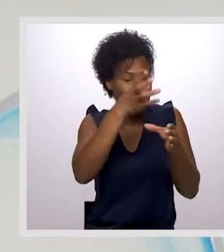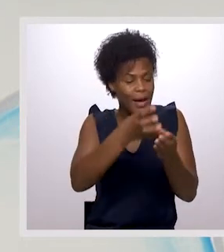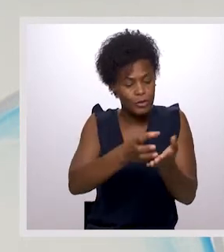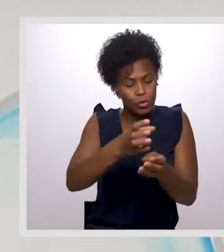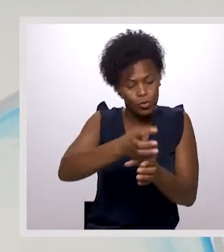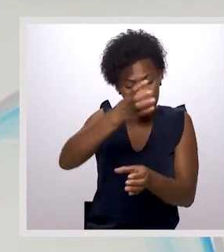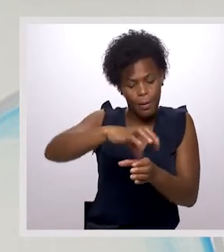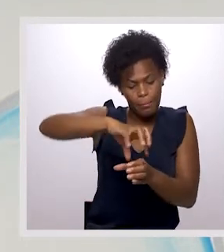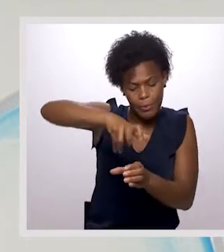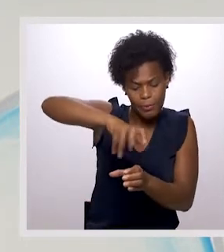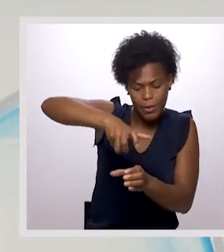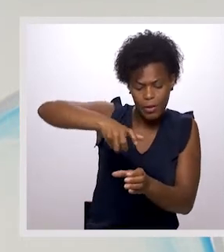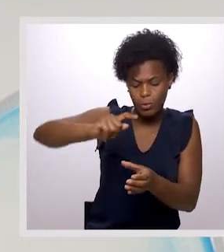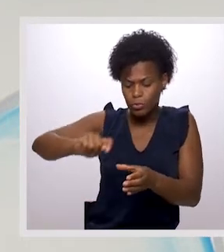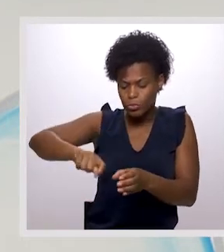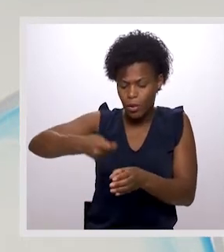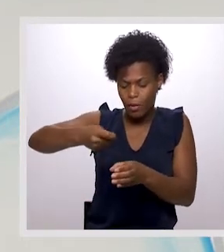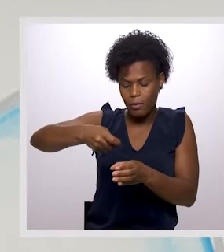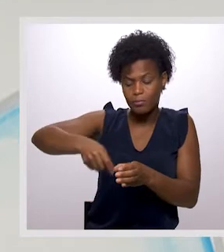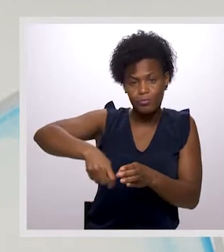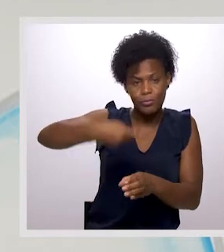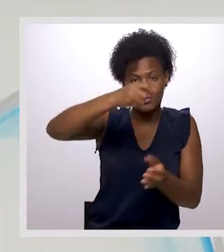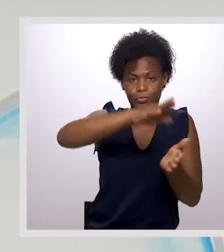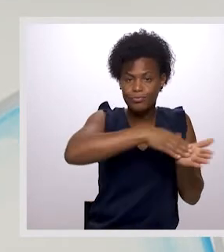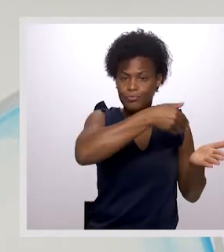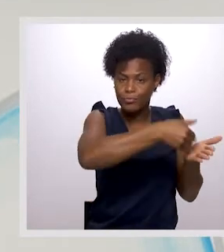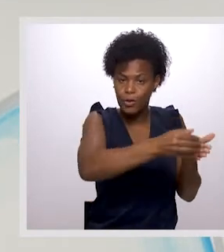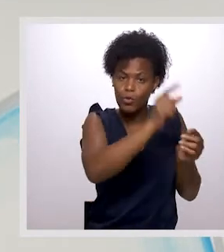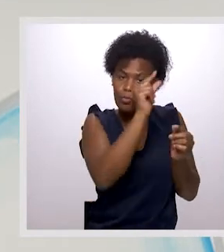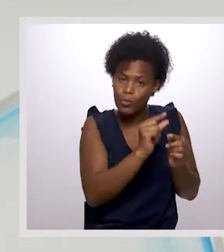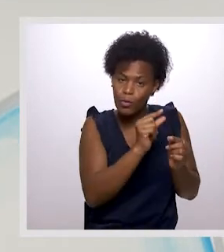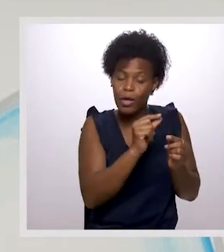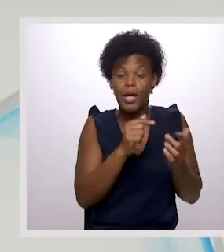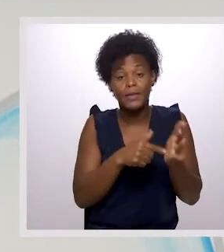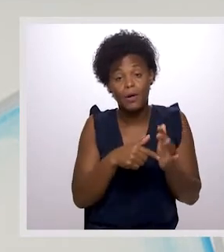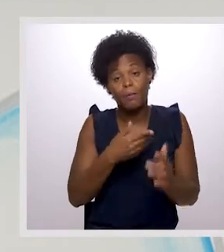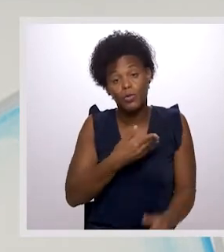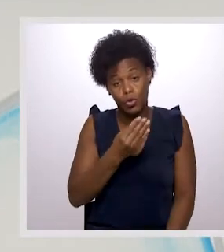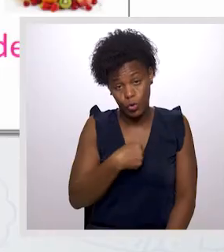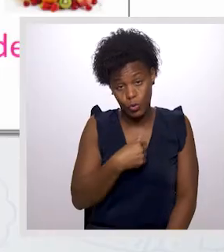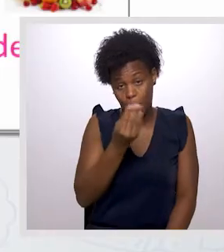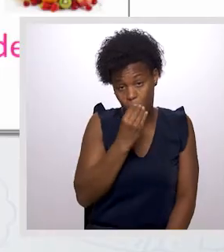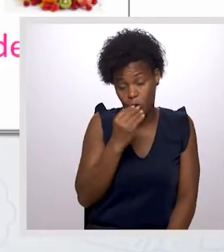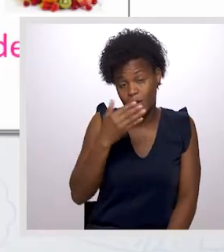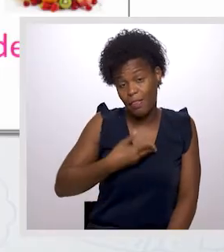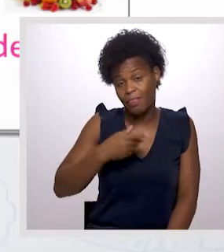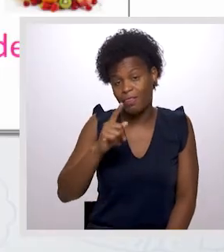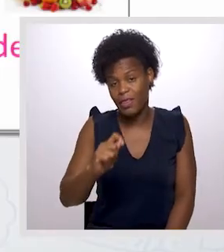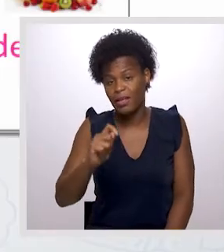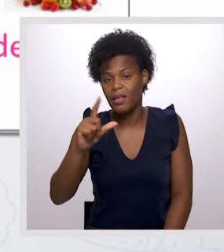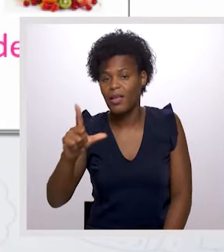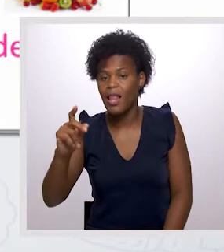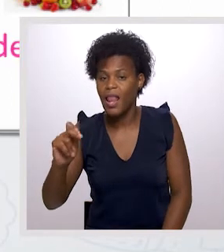um bocadinho. Alors je mange de la confiture. Et ensuite,